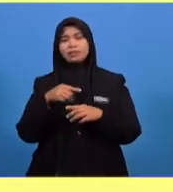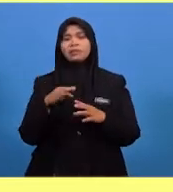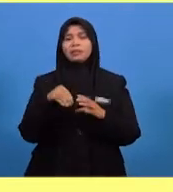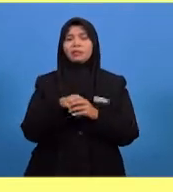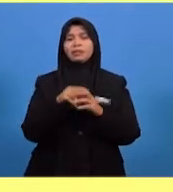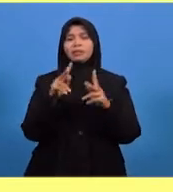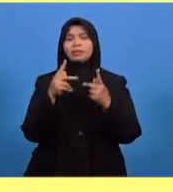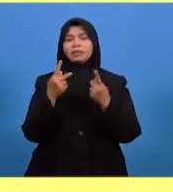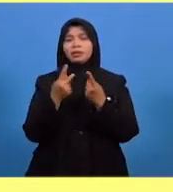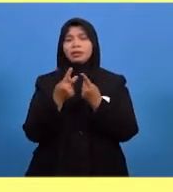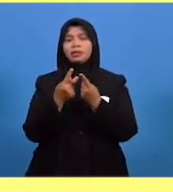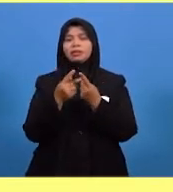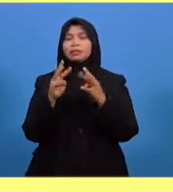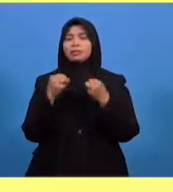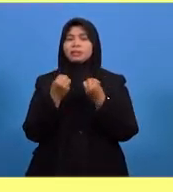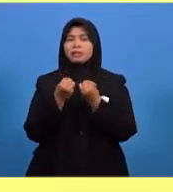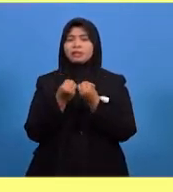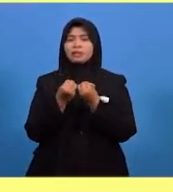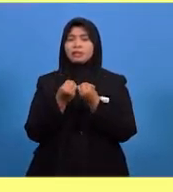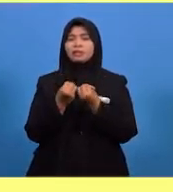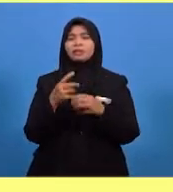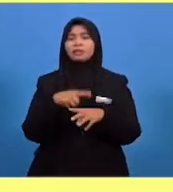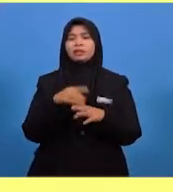masyarakat di Serawak